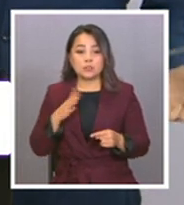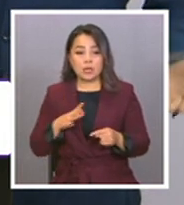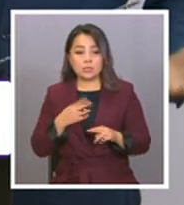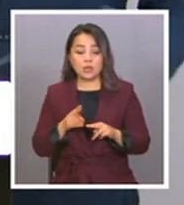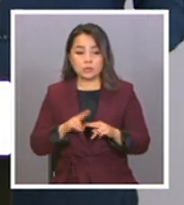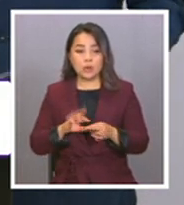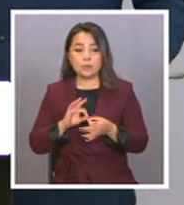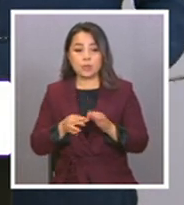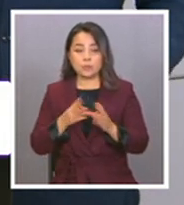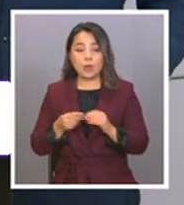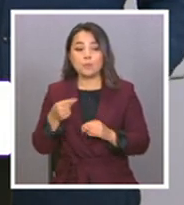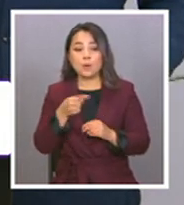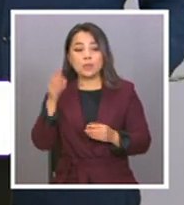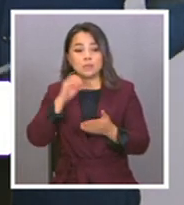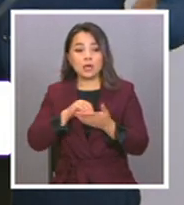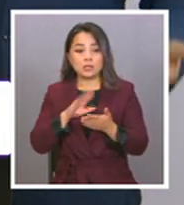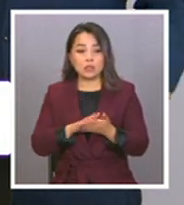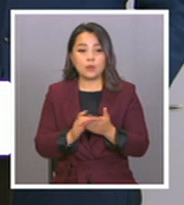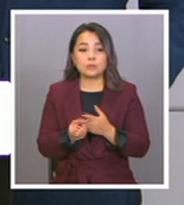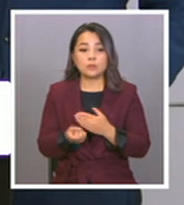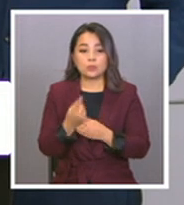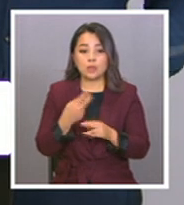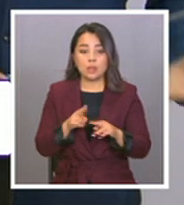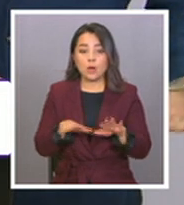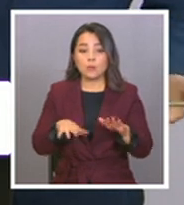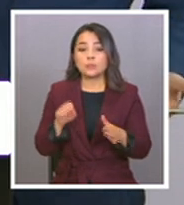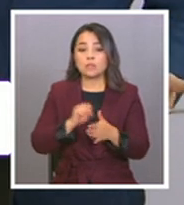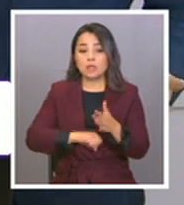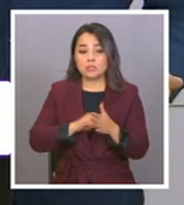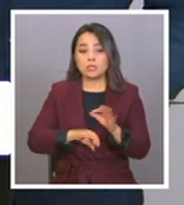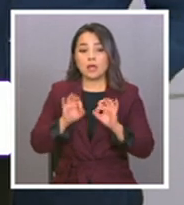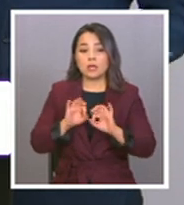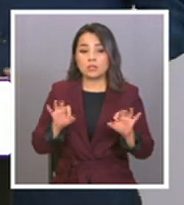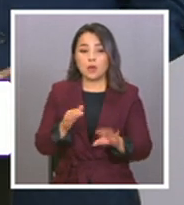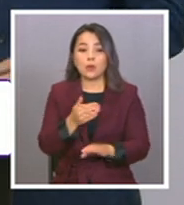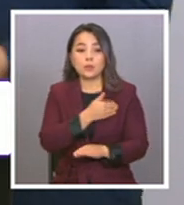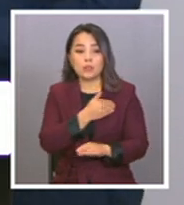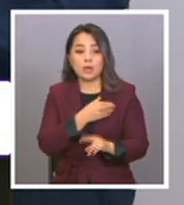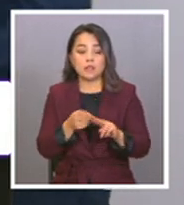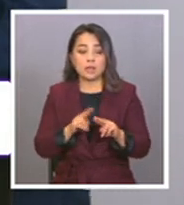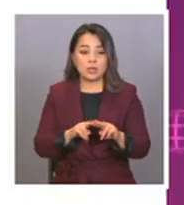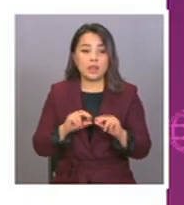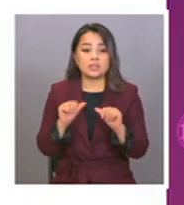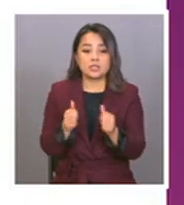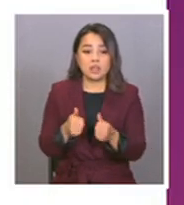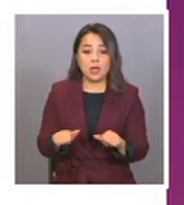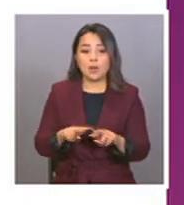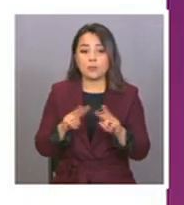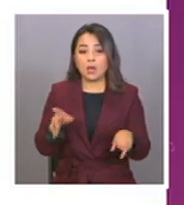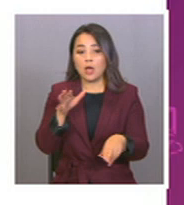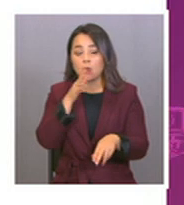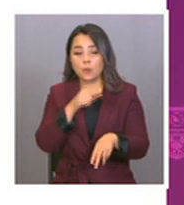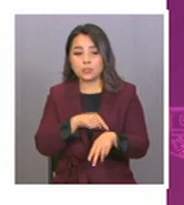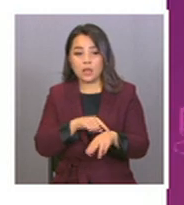мәні минус таңбасымен шықты? Осы себепті түсіндіріп кететін болсақ, дене бірдей уақыт